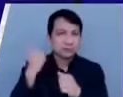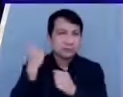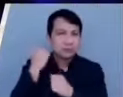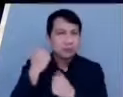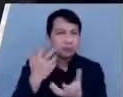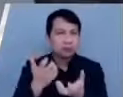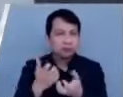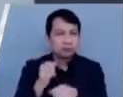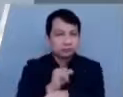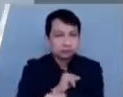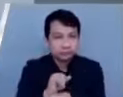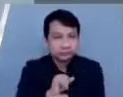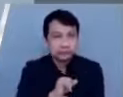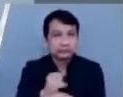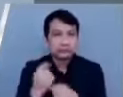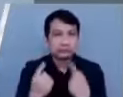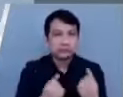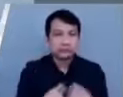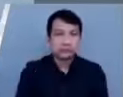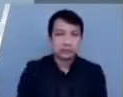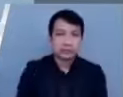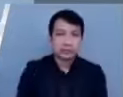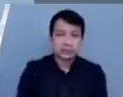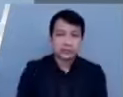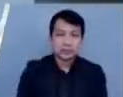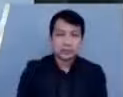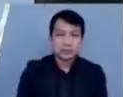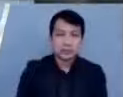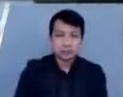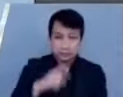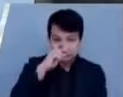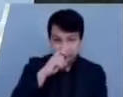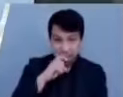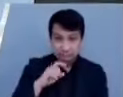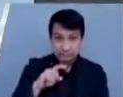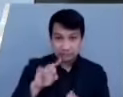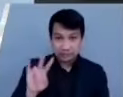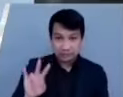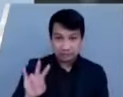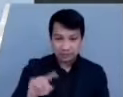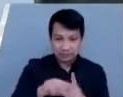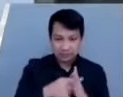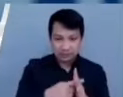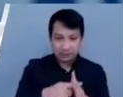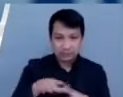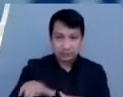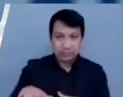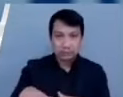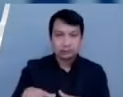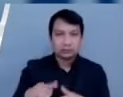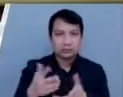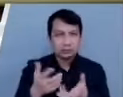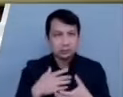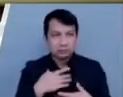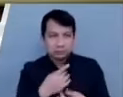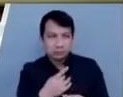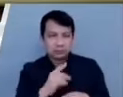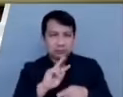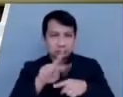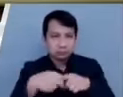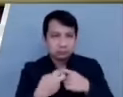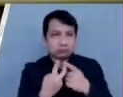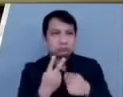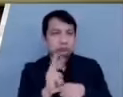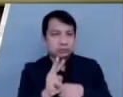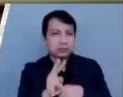pinagsikapan. Kwento ni Carlos, 7 taong gulang lang siya nang unang magka-interes sa gymnastics. Uso po before yung